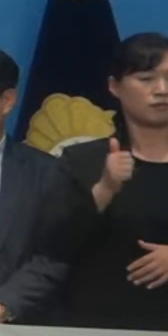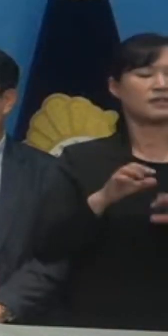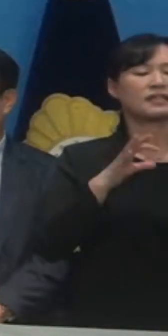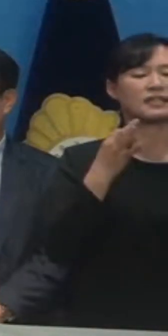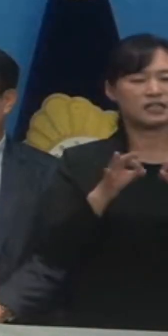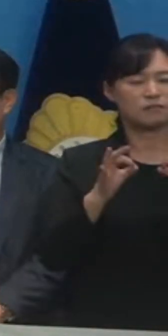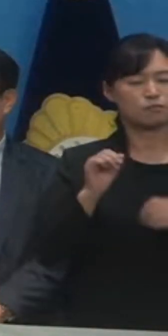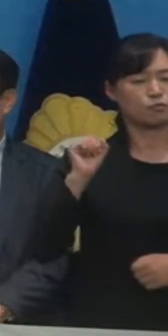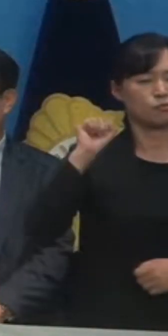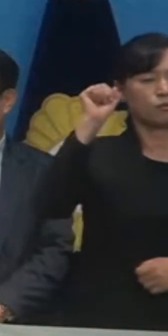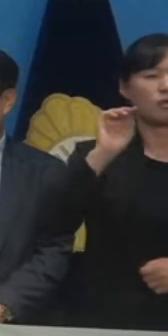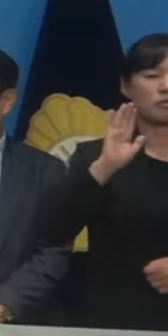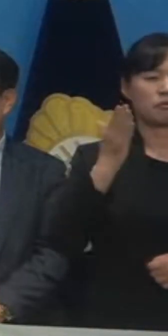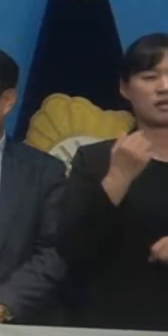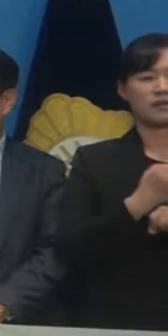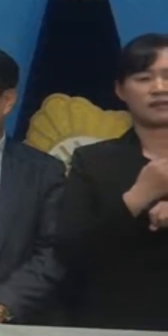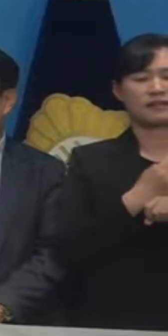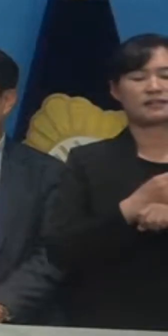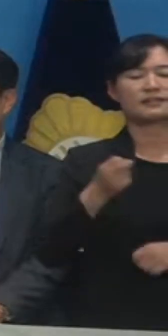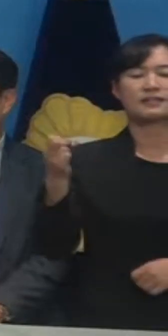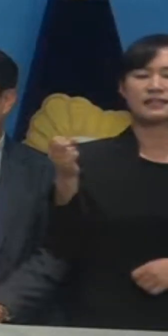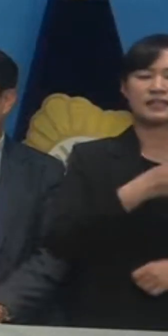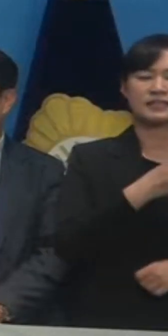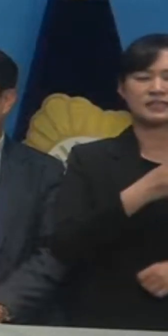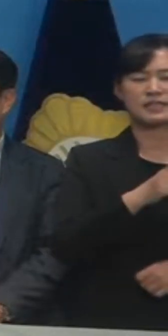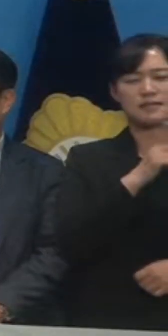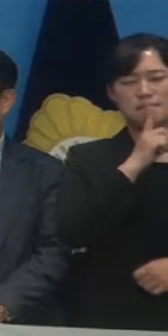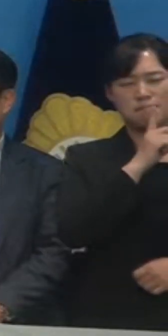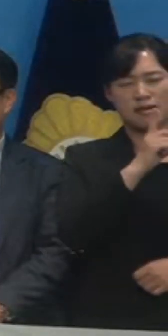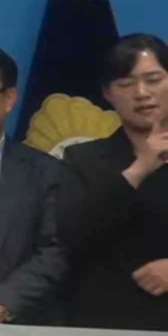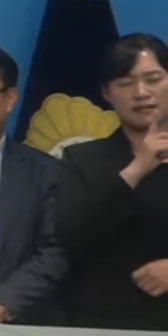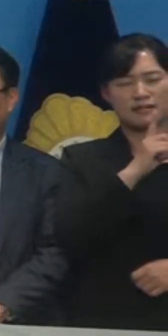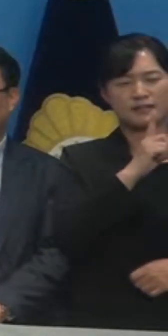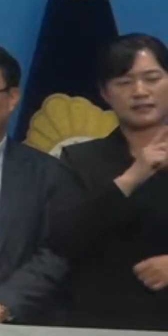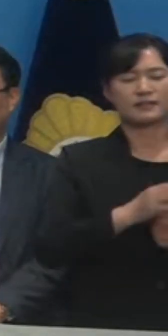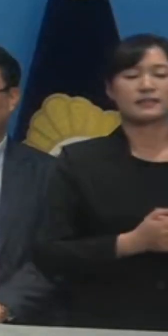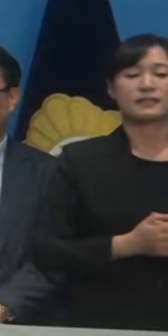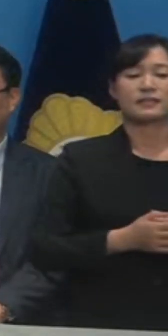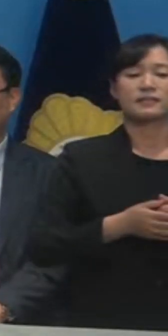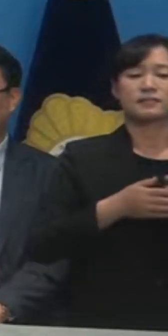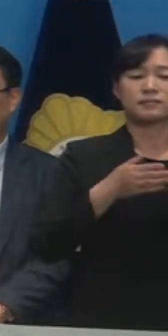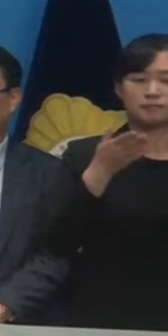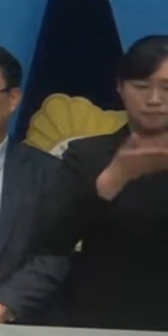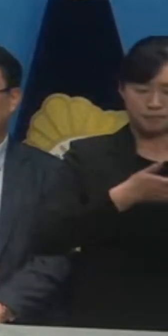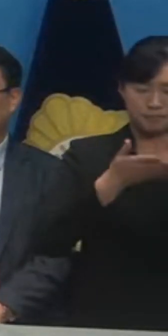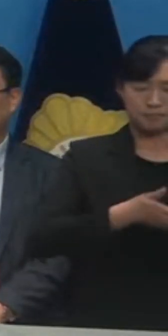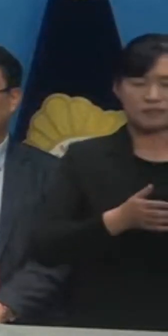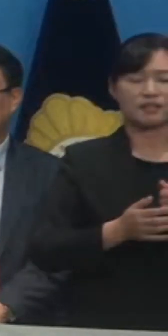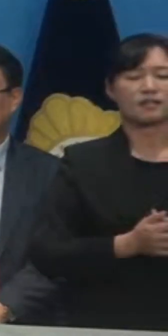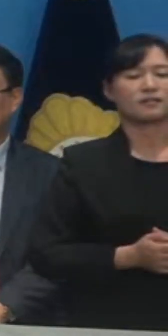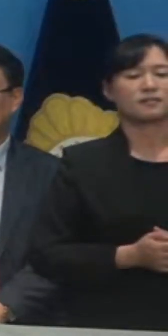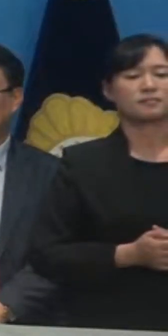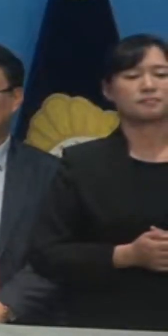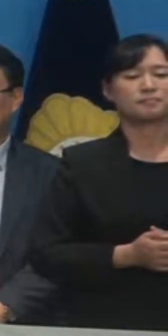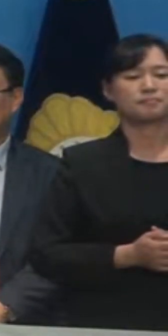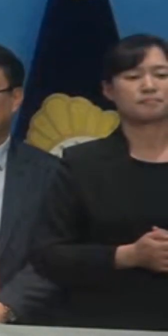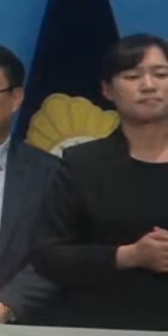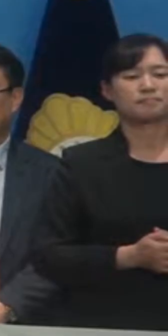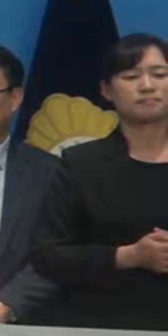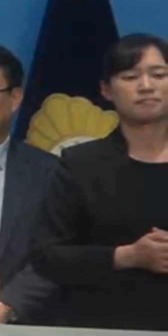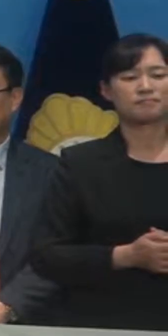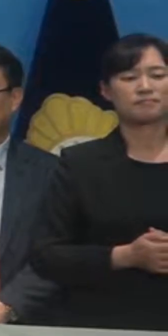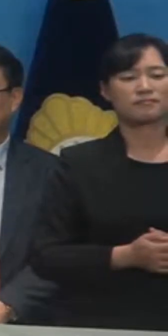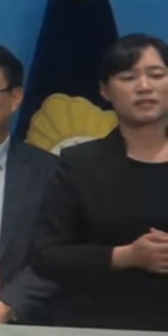김문수 후보가 되어야 한다는 것을 다시금 소리 높이 강력히 호소하며 지지 성원을 보내드립니다.